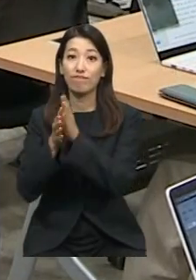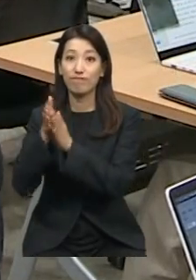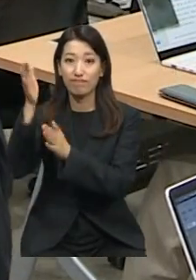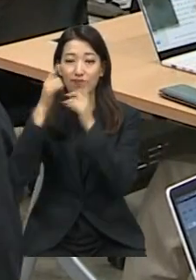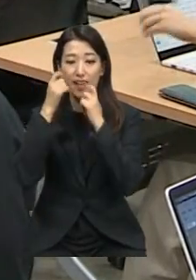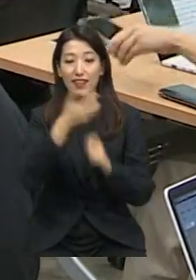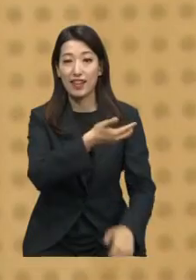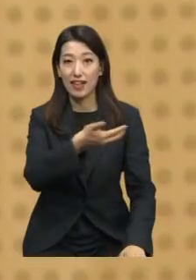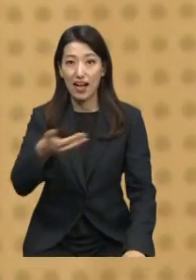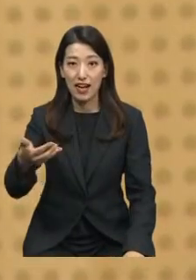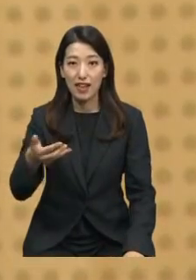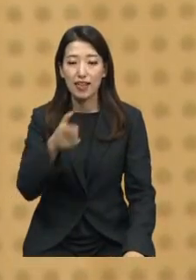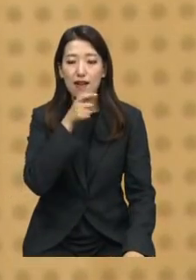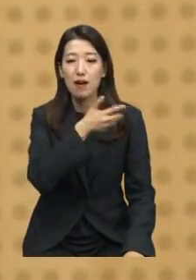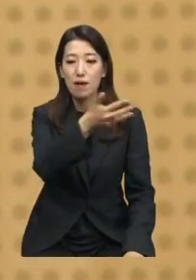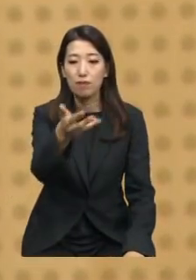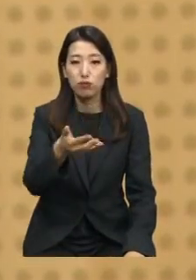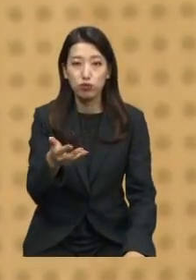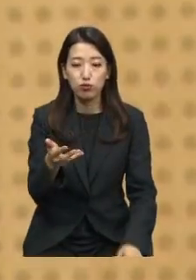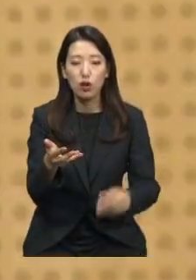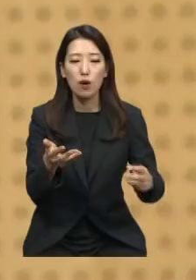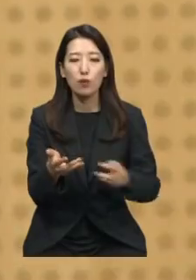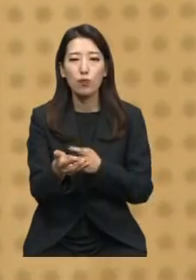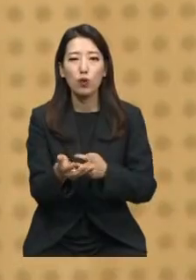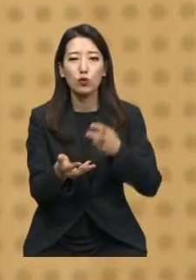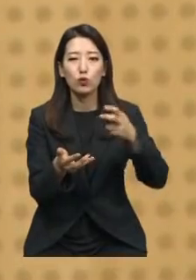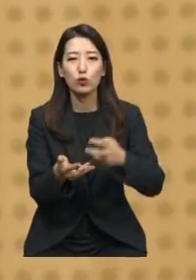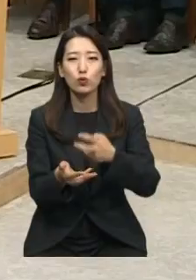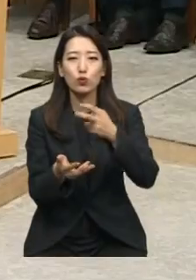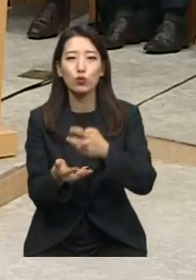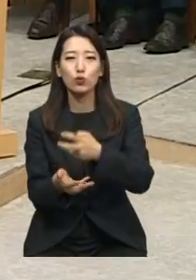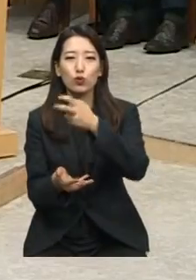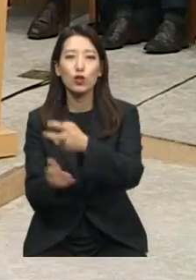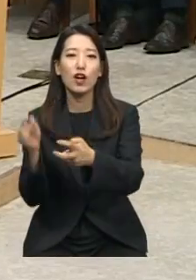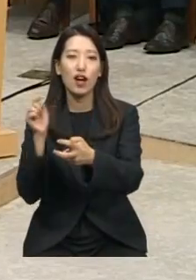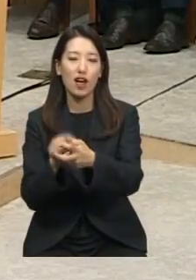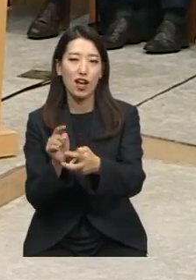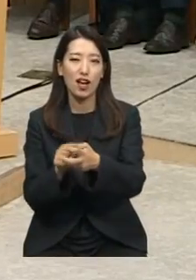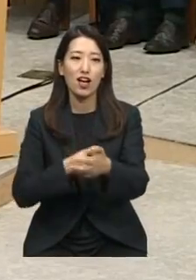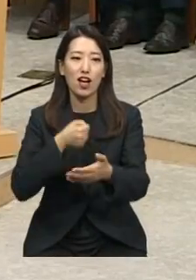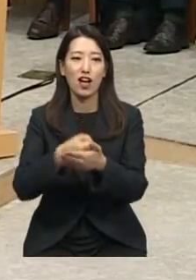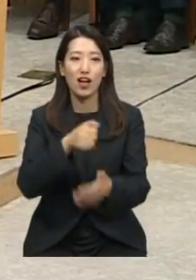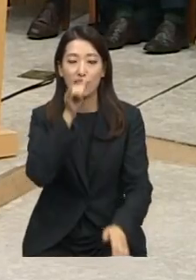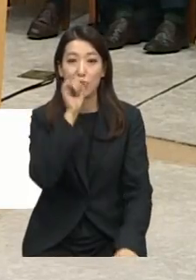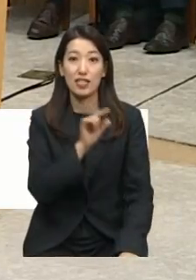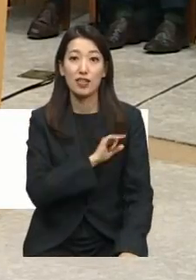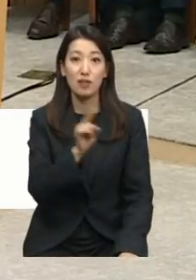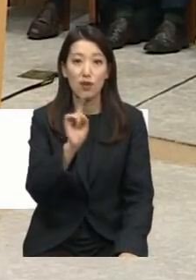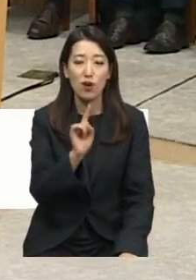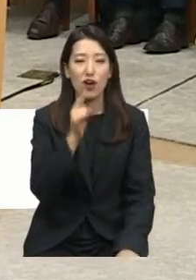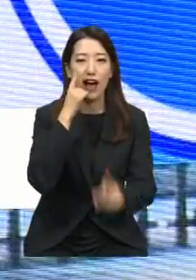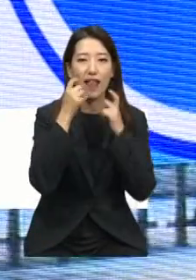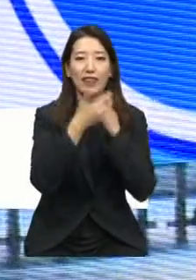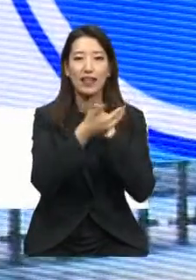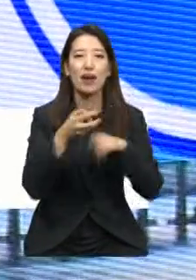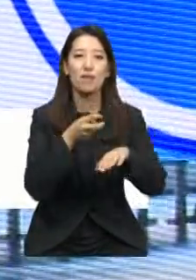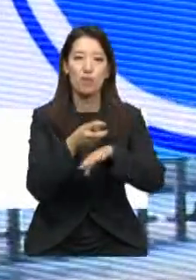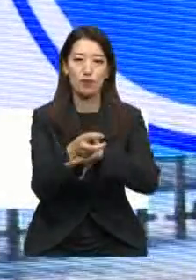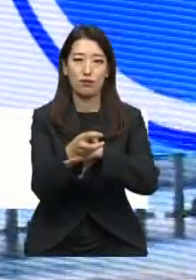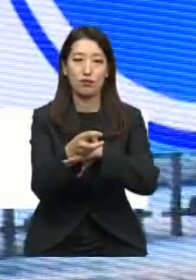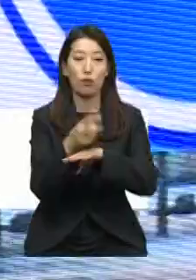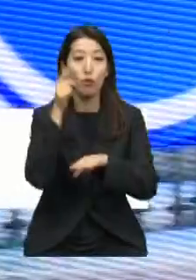새로 도입할 수상 교통 버스를 공개했습니다 공식 명칭은 한강 버스 강이라는